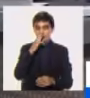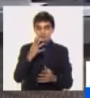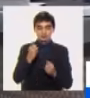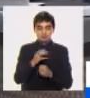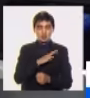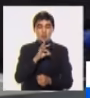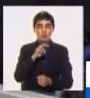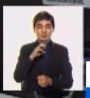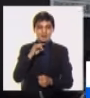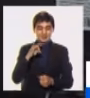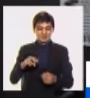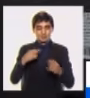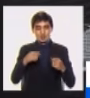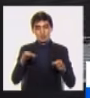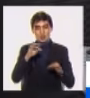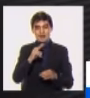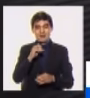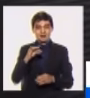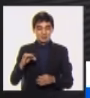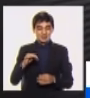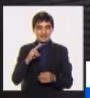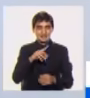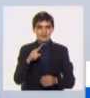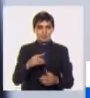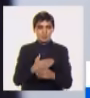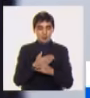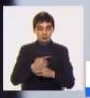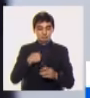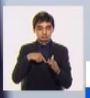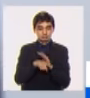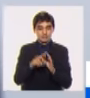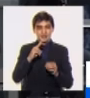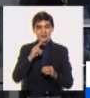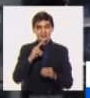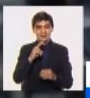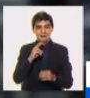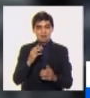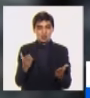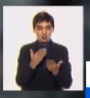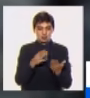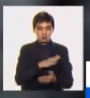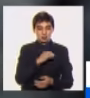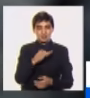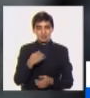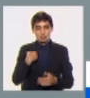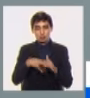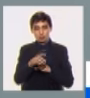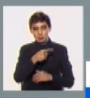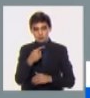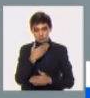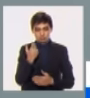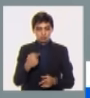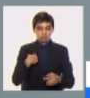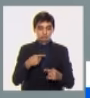через онлайн торговлю с помощью kaspi.kz помог нам пройти этот период немножко легче мы не ушли в минус и и